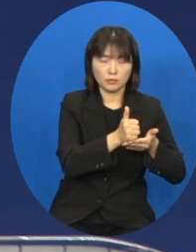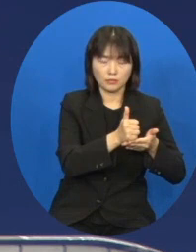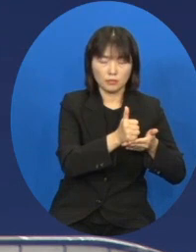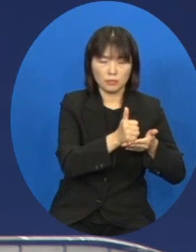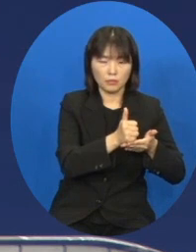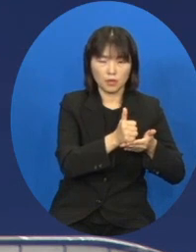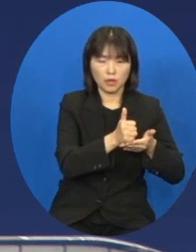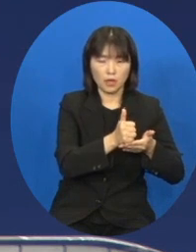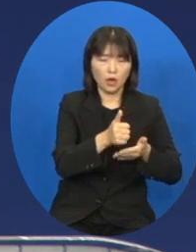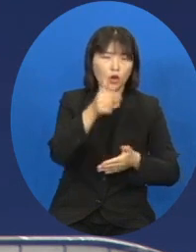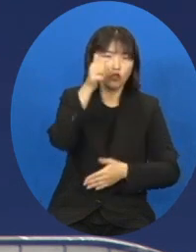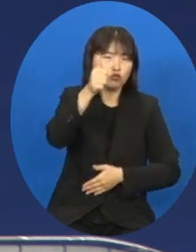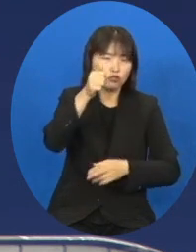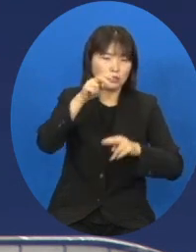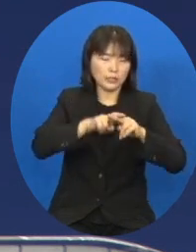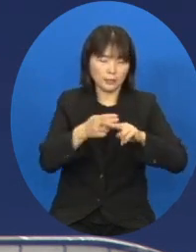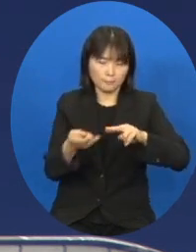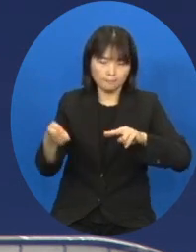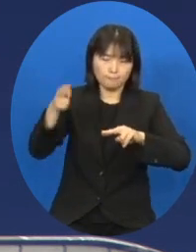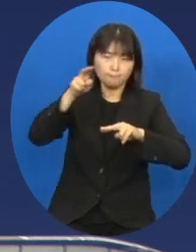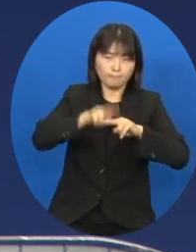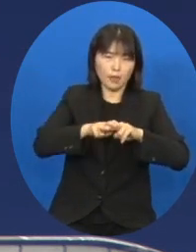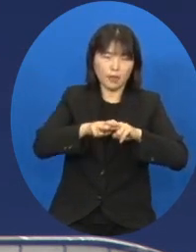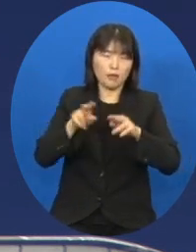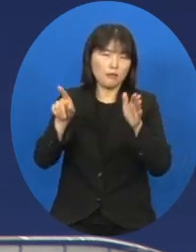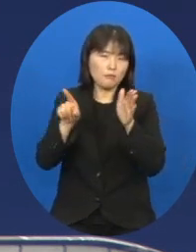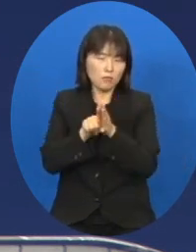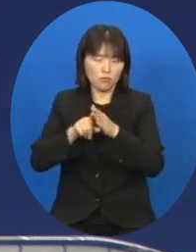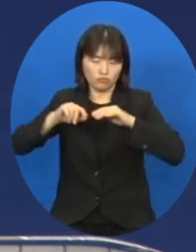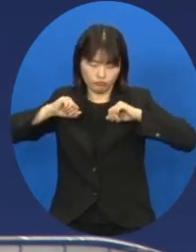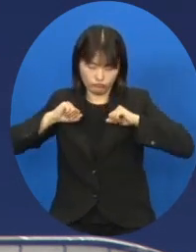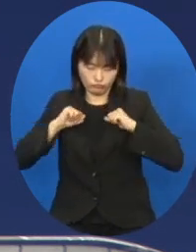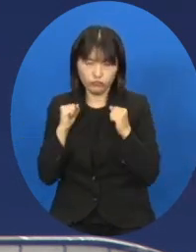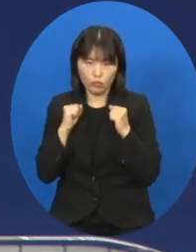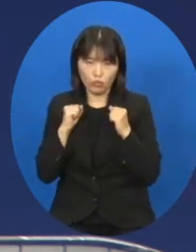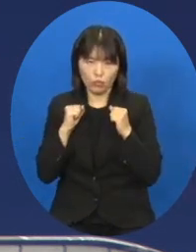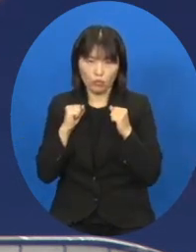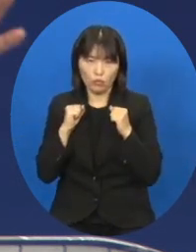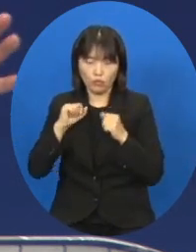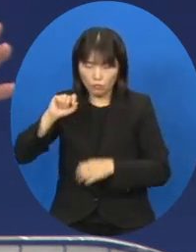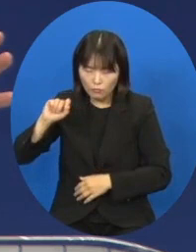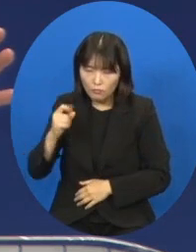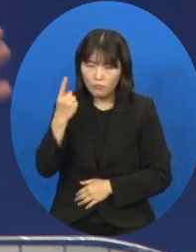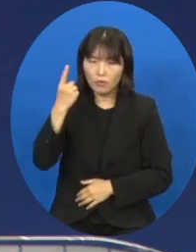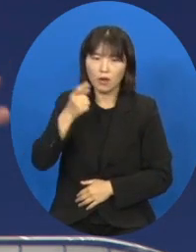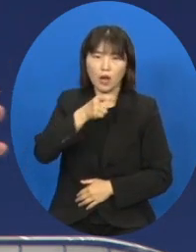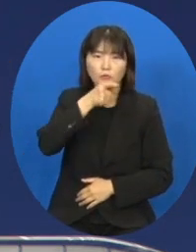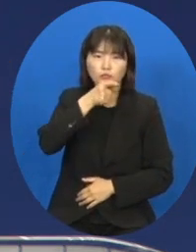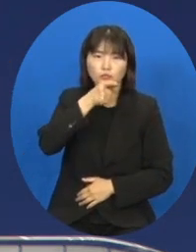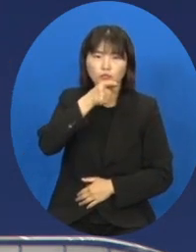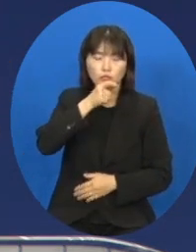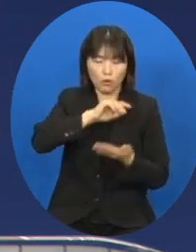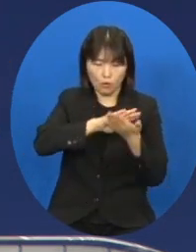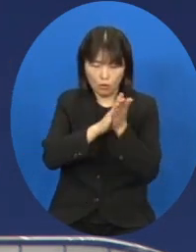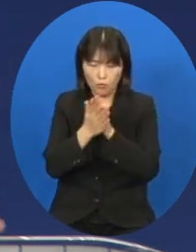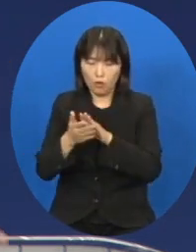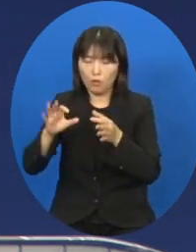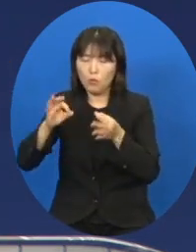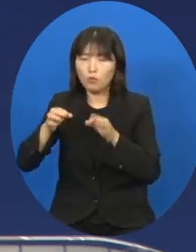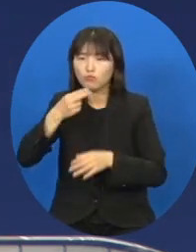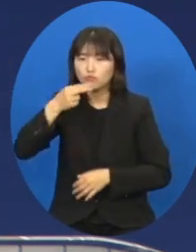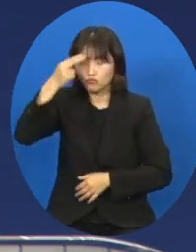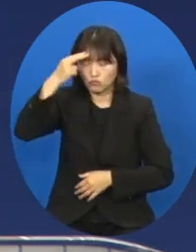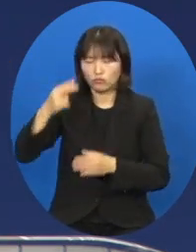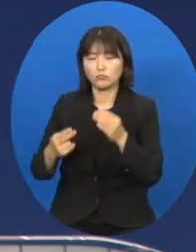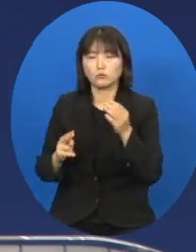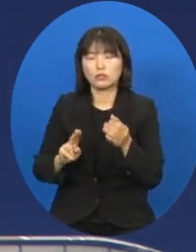자리에 계시다고 믿고 그대로 순종했더니 그제서야 물이 포도주가 되는 기적이 일어난 거예요.